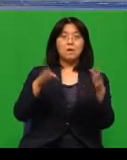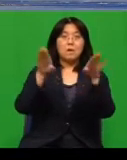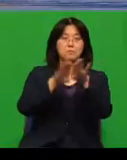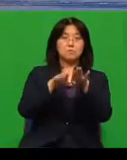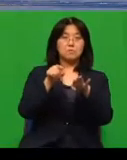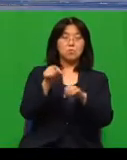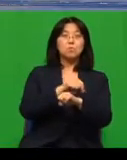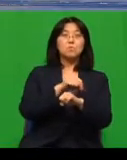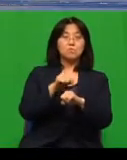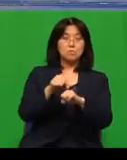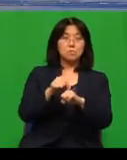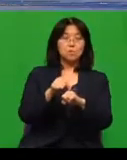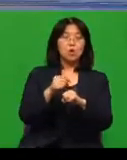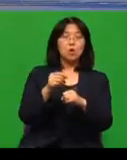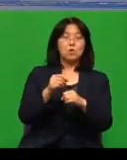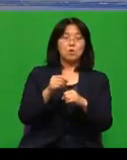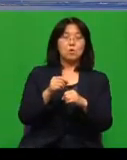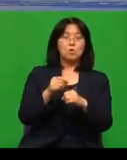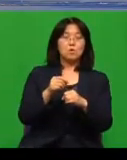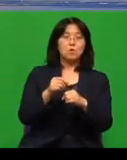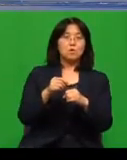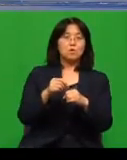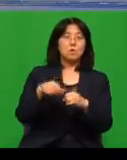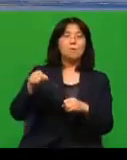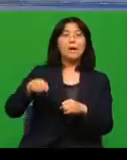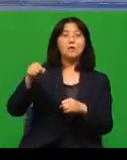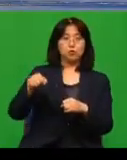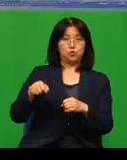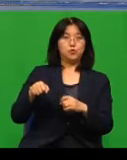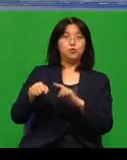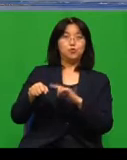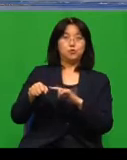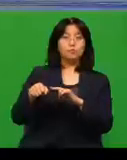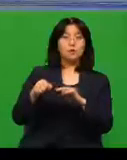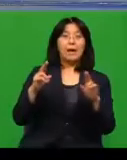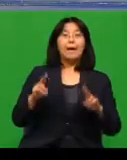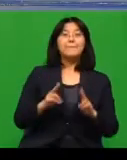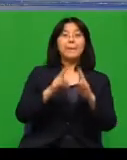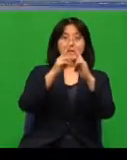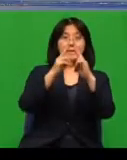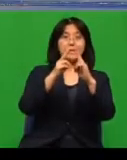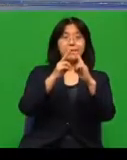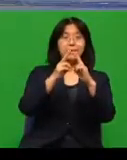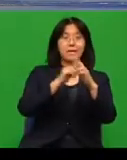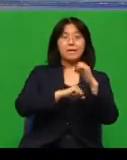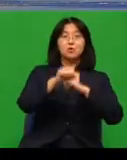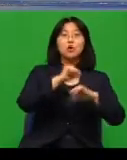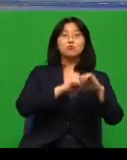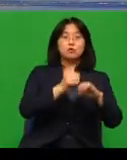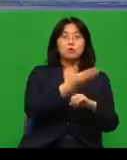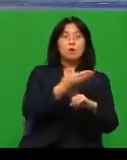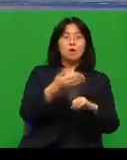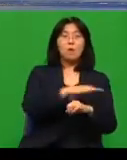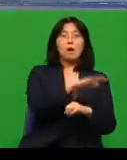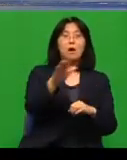ナルトートバッグ販売というのは、パリを拠点に活躍されているアーティストの河原信介さんとの